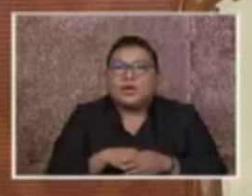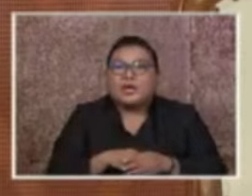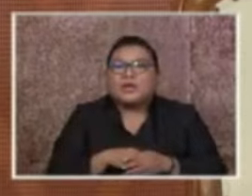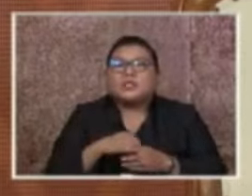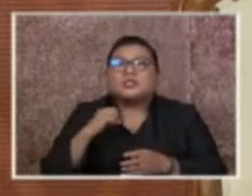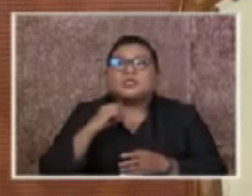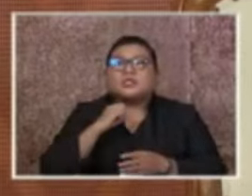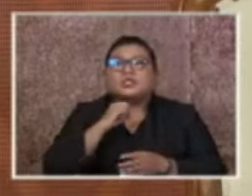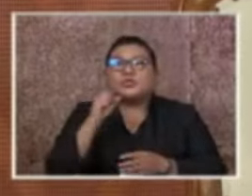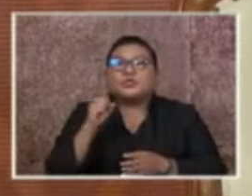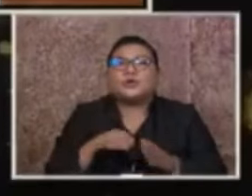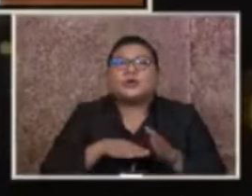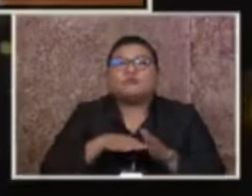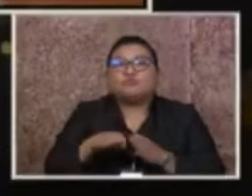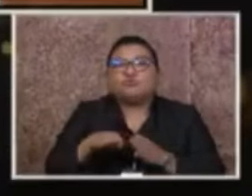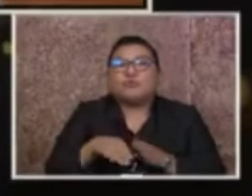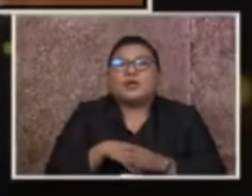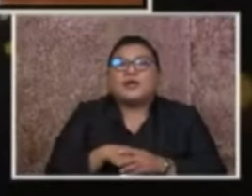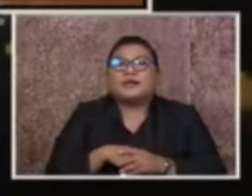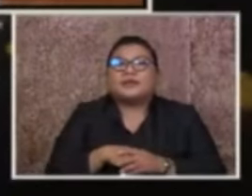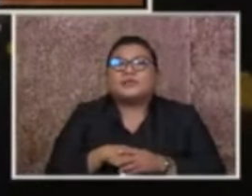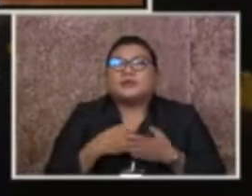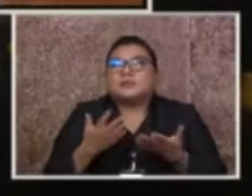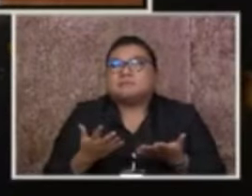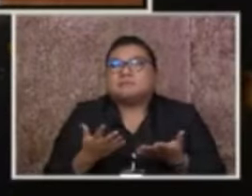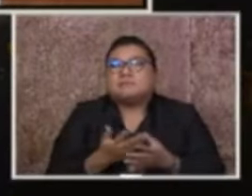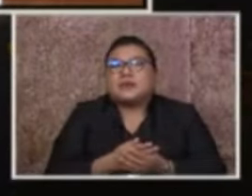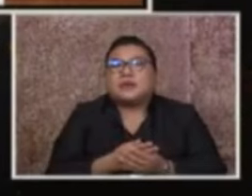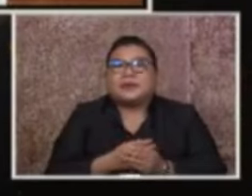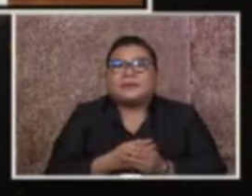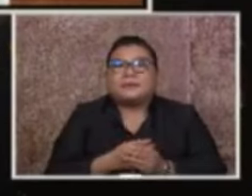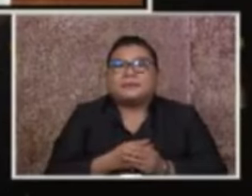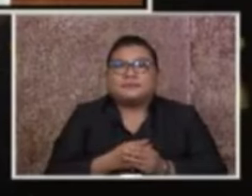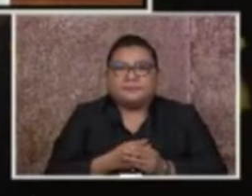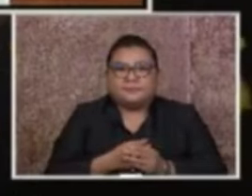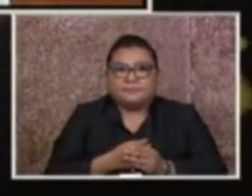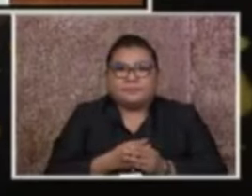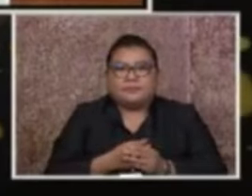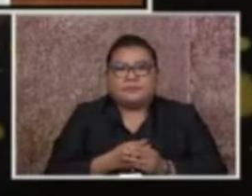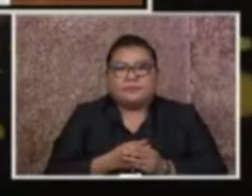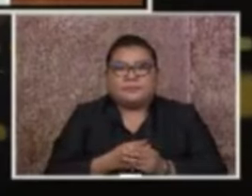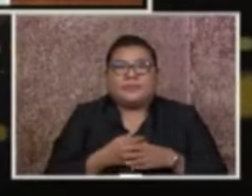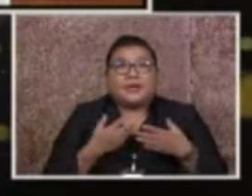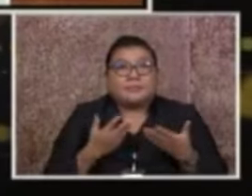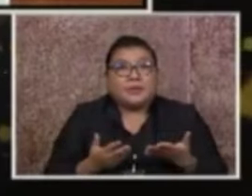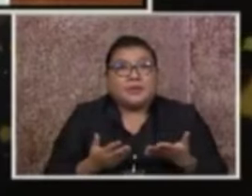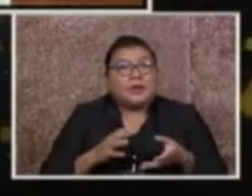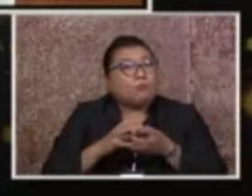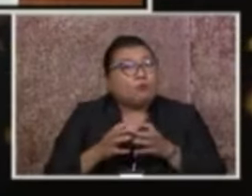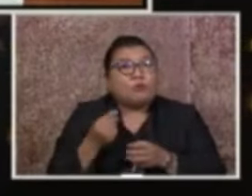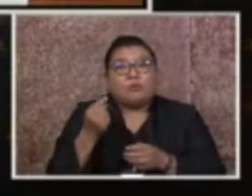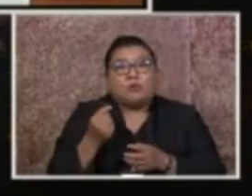tujuannya dan jangan sampai ee istilahnya apa ee Bagaimana caranya mengolah uang